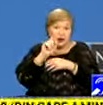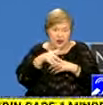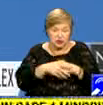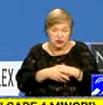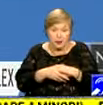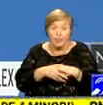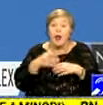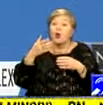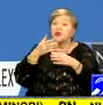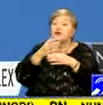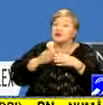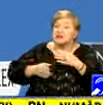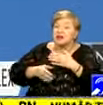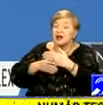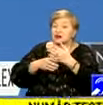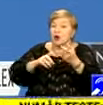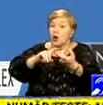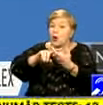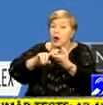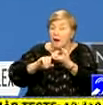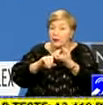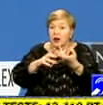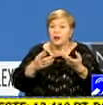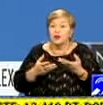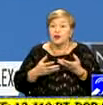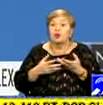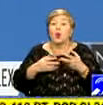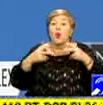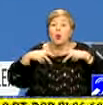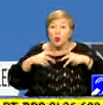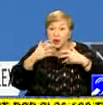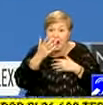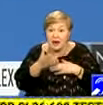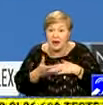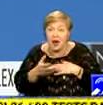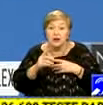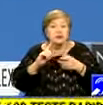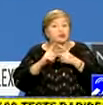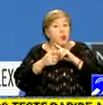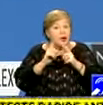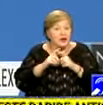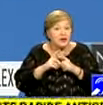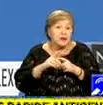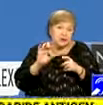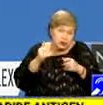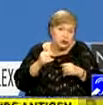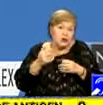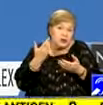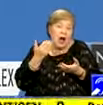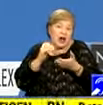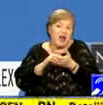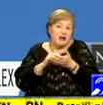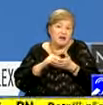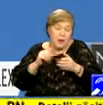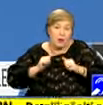să ne sprijinim partenerul nostru îndeaproape și anume Ucraina și politic, dar și practic.